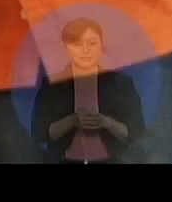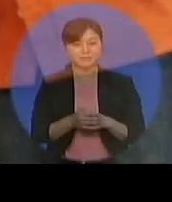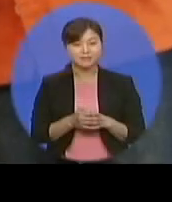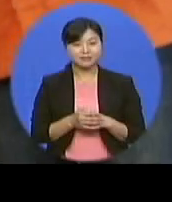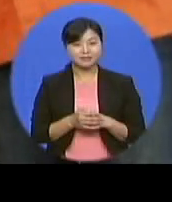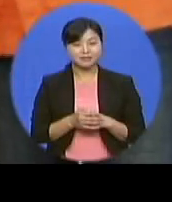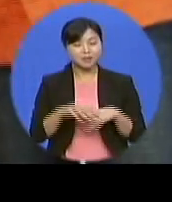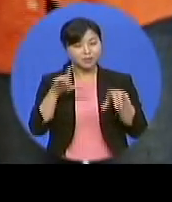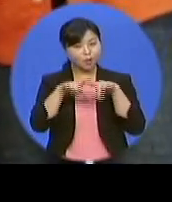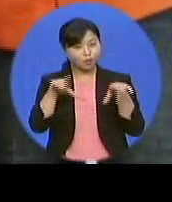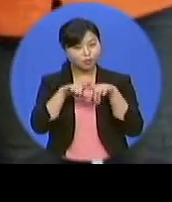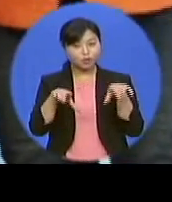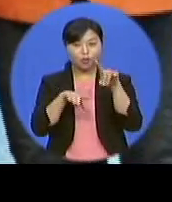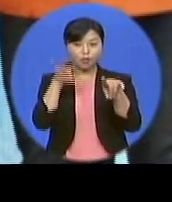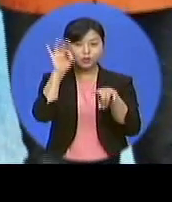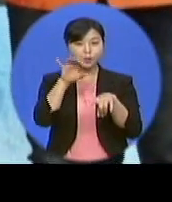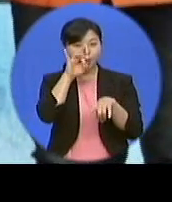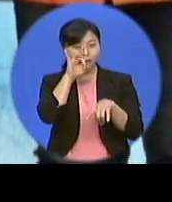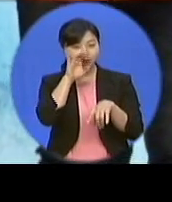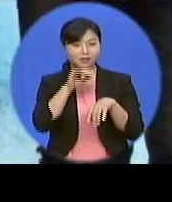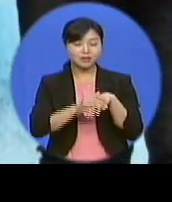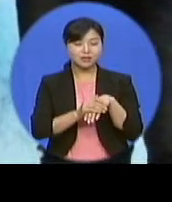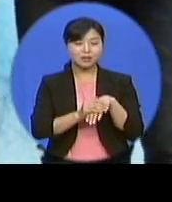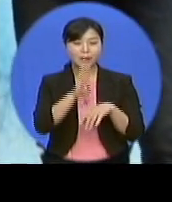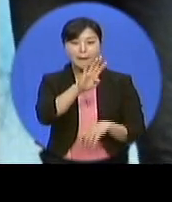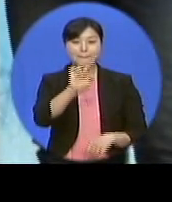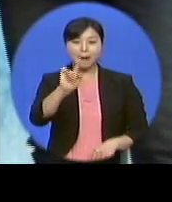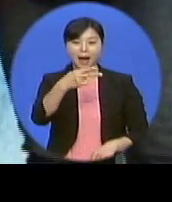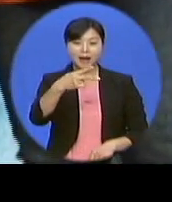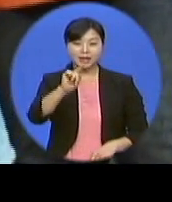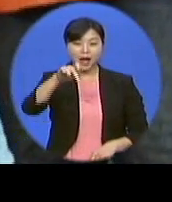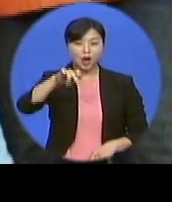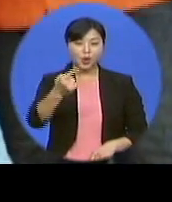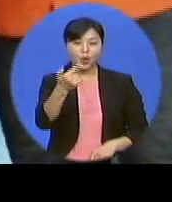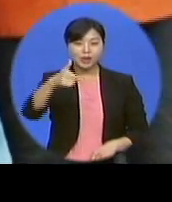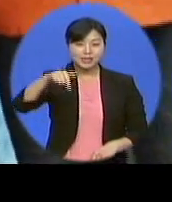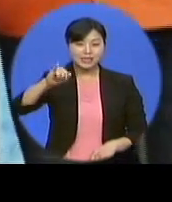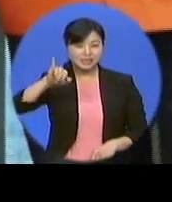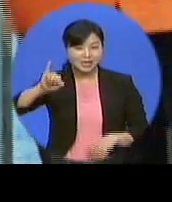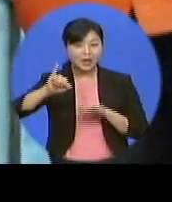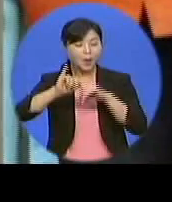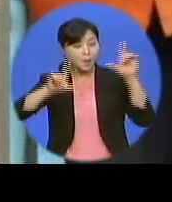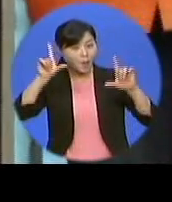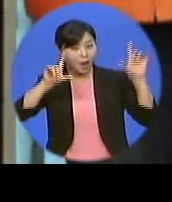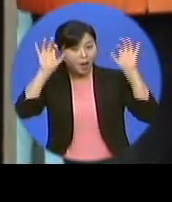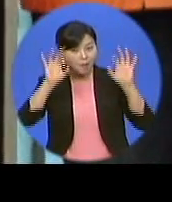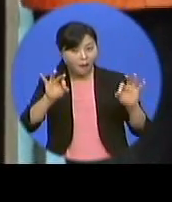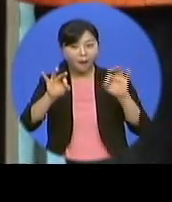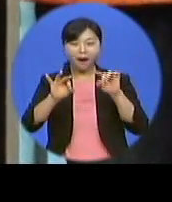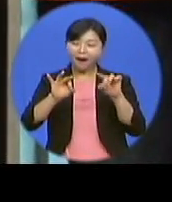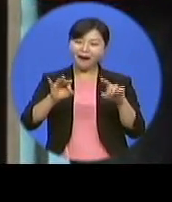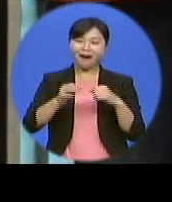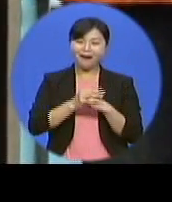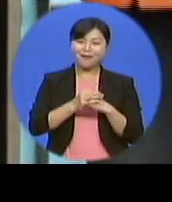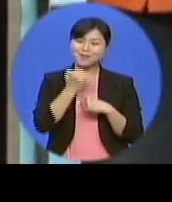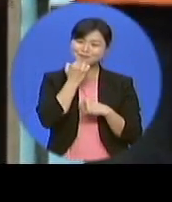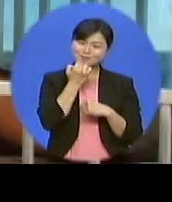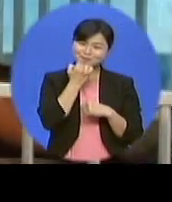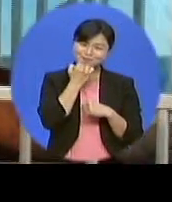평소 자주 볼 수 없었던 바다 코끼리의 귀여운 개인기 퍼레이드에 어른아이 모두 흠뻑